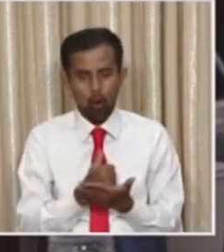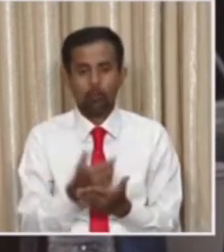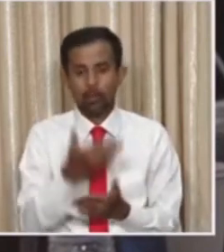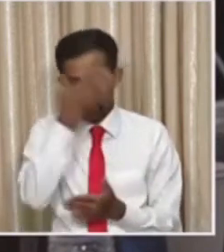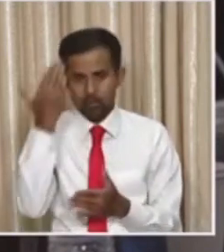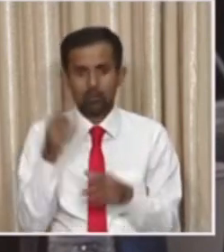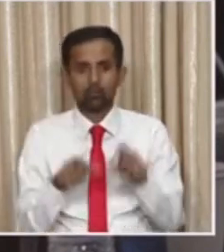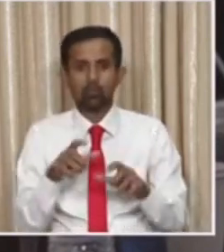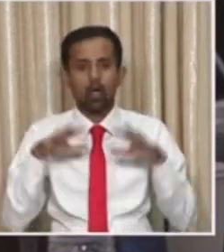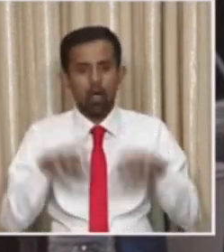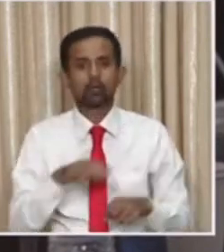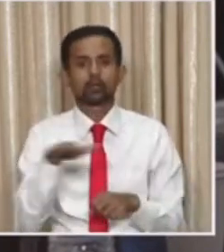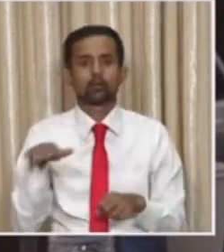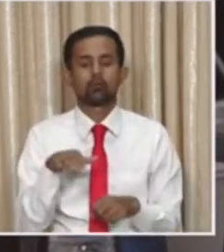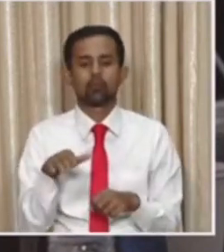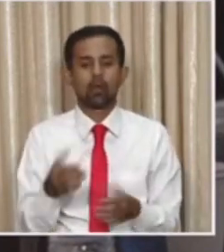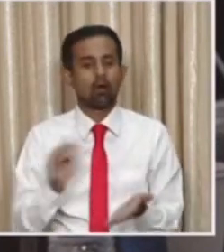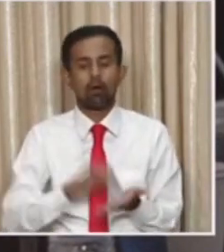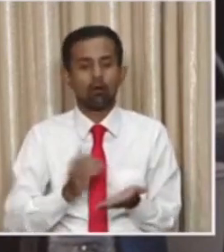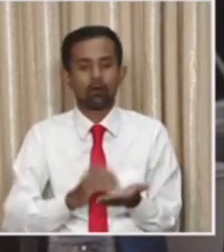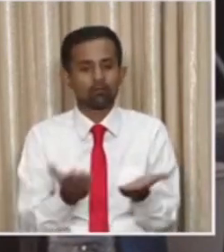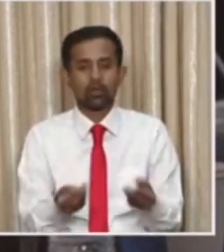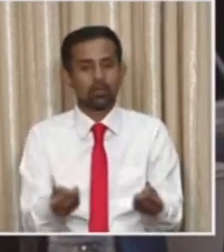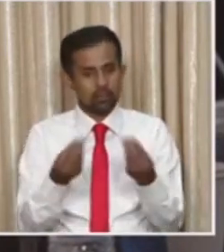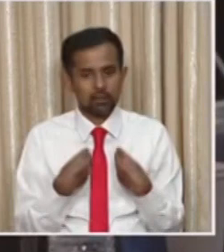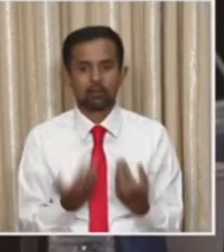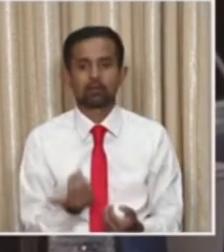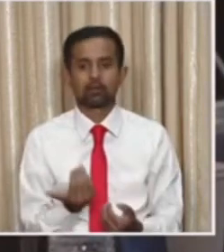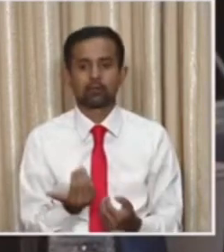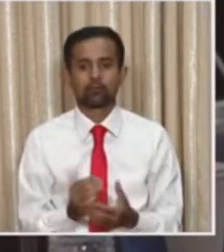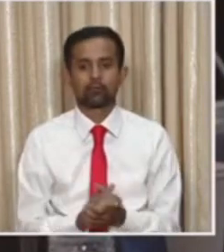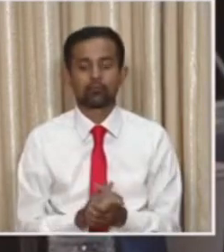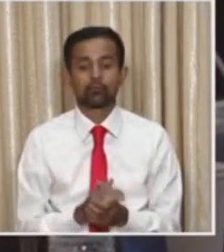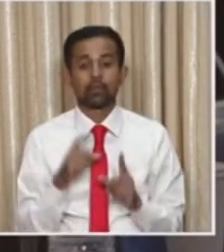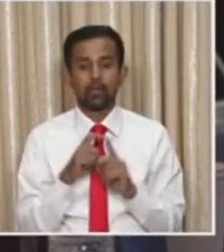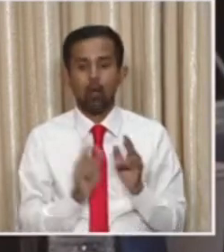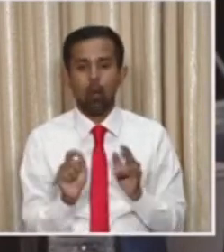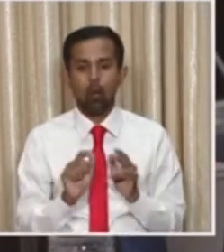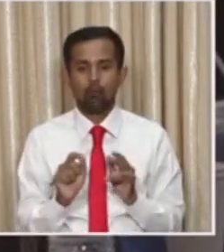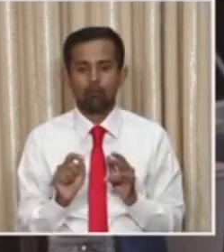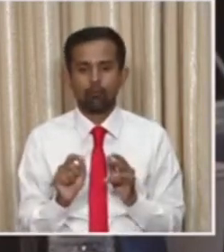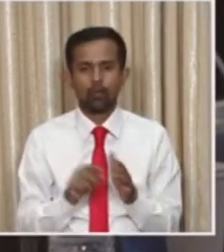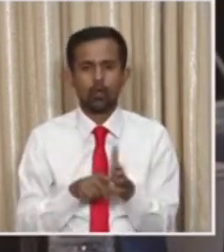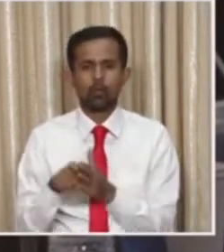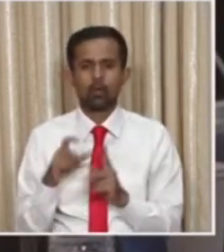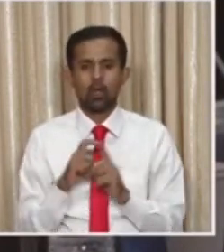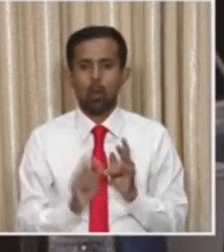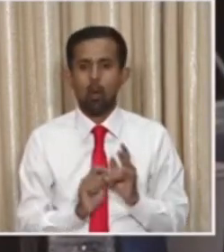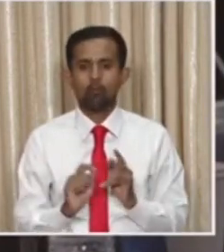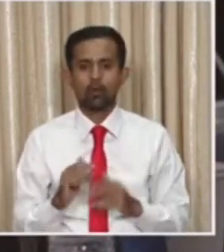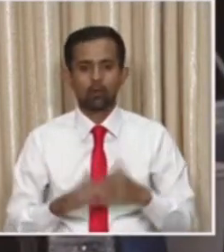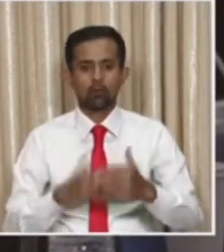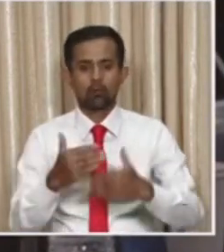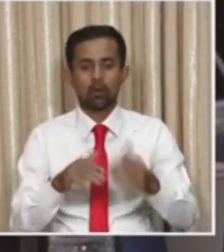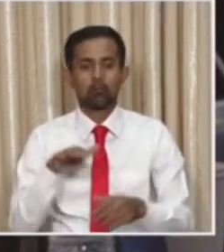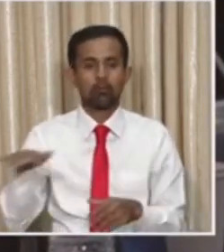தமிழர்களிடம் கையளிக்கப்பட வேண்டும். இந்த தொல்பொருள் திணைக்களத்தினால் மேற்கொள்ளப்பட்ட வடகிழக்கிலே மேற்கொள்ளப்பட்டதாக சொல்லப்படுகிற அகழ்வாய்வு அறிக்கைகள் அனைத்தையும்